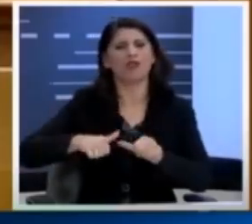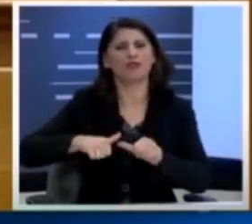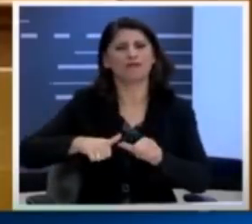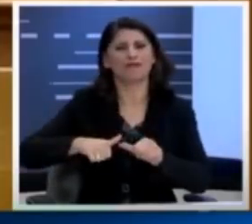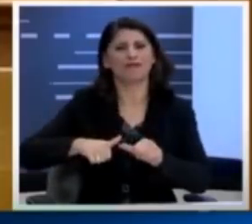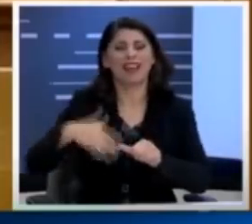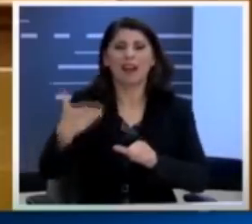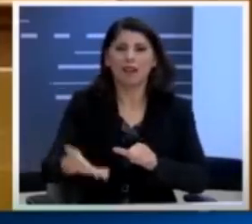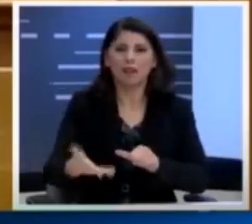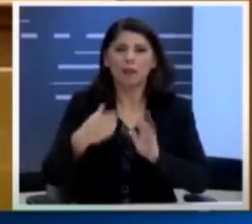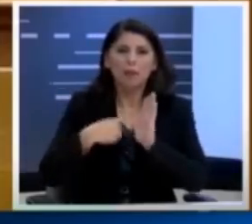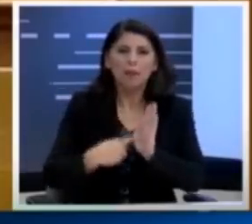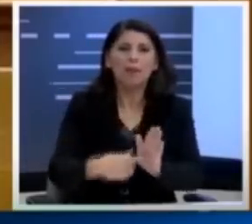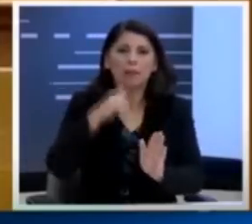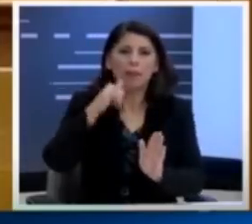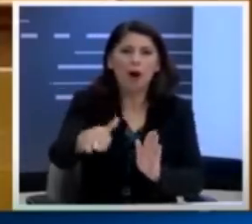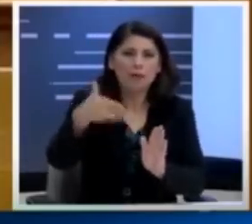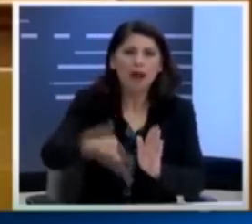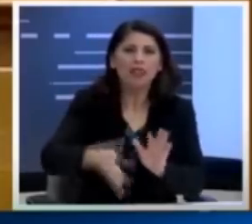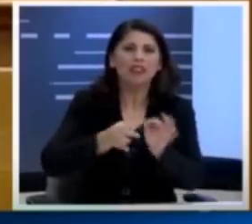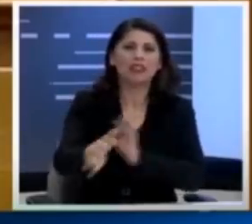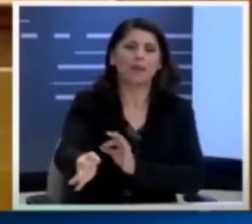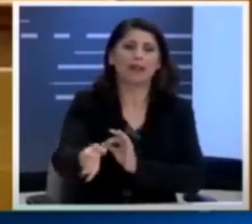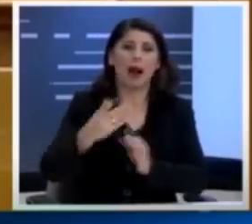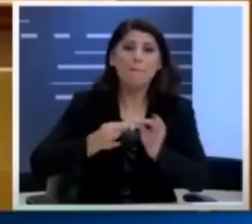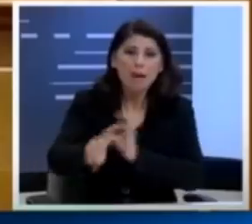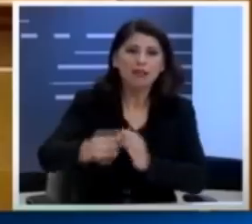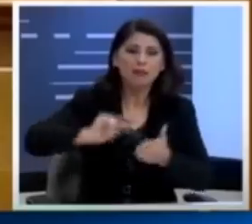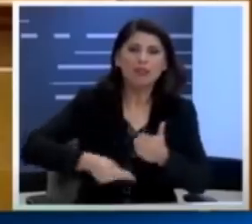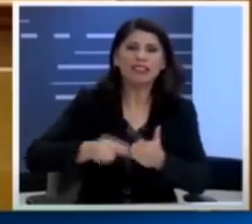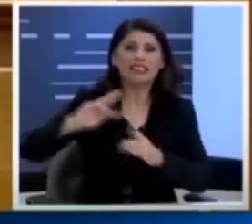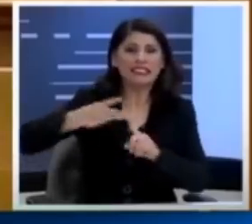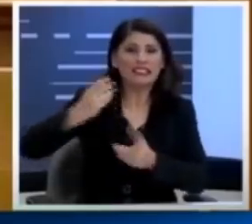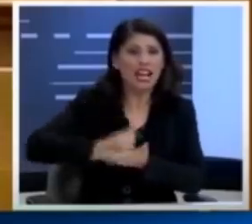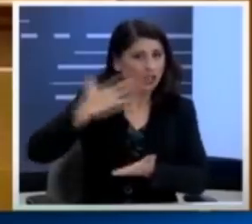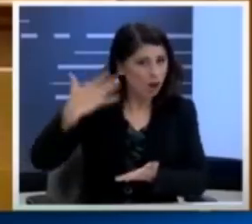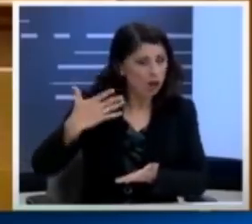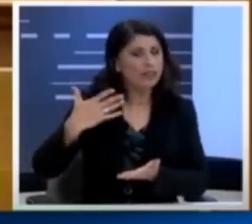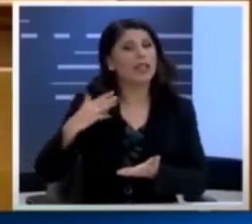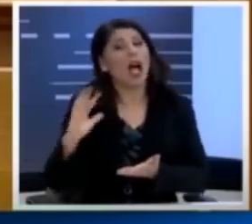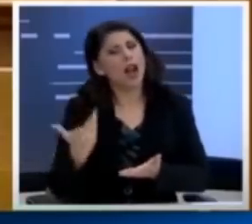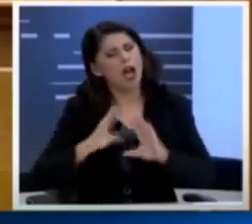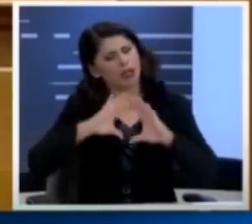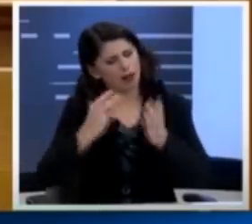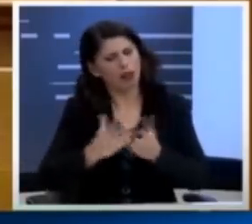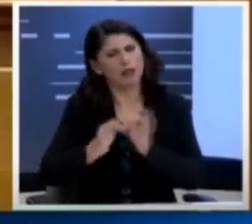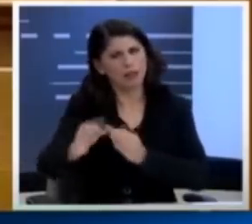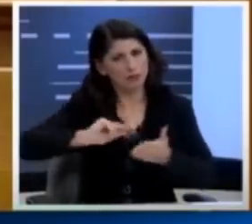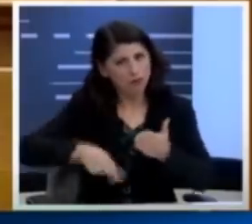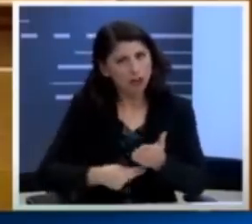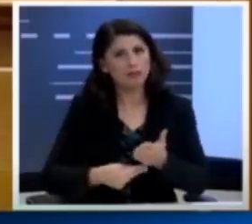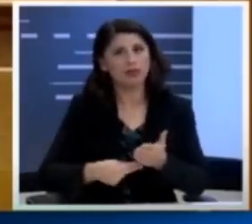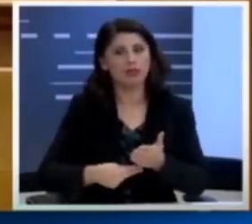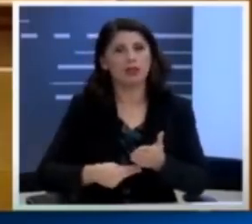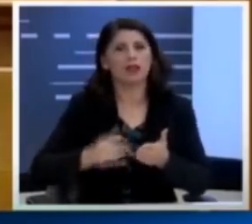εδώ πανταχού παρόν. Τα μέτρα που έχετε ήδη υπογράψει στην τρίτη αξιολόγηση, αλλά και γενικότερα,